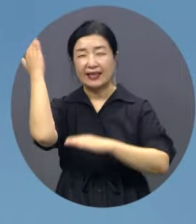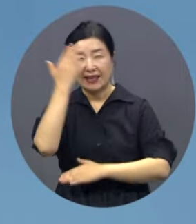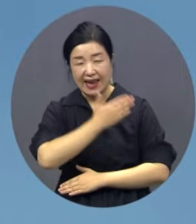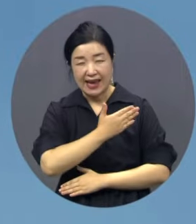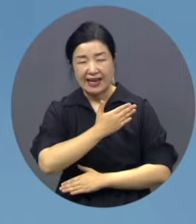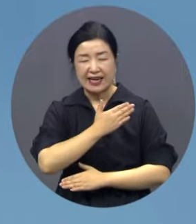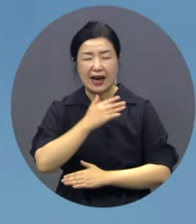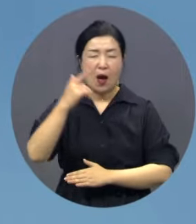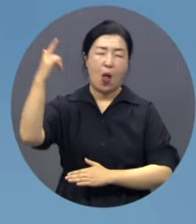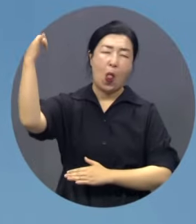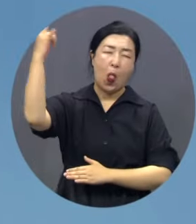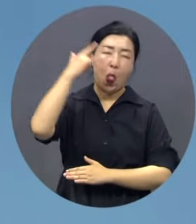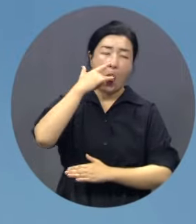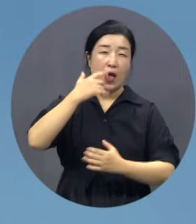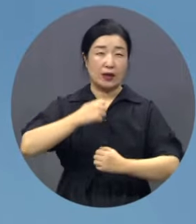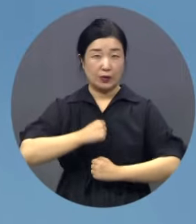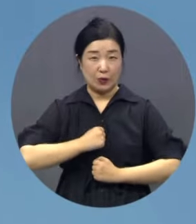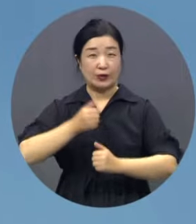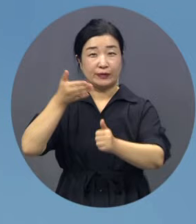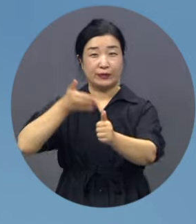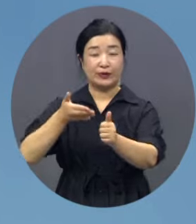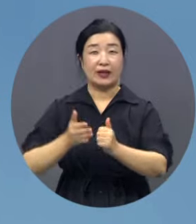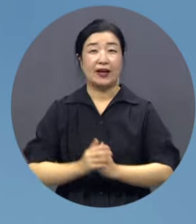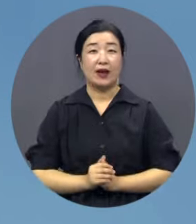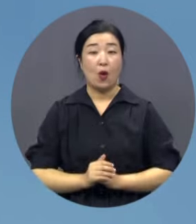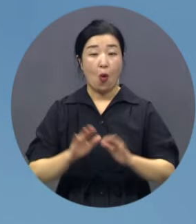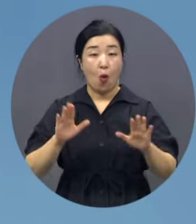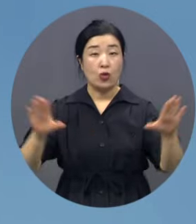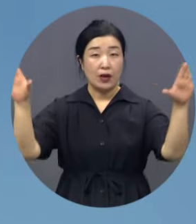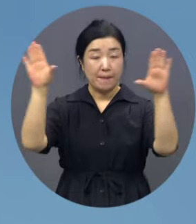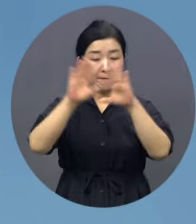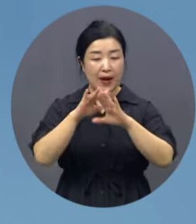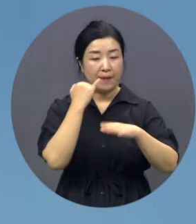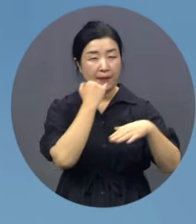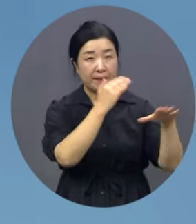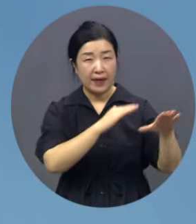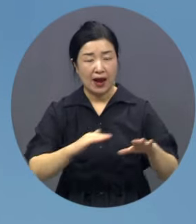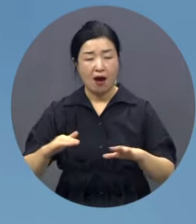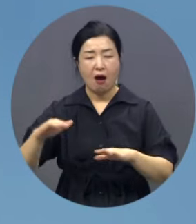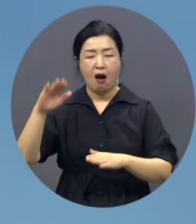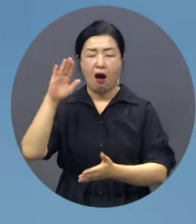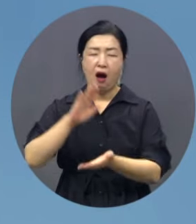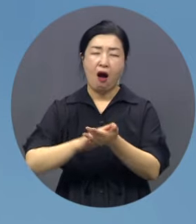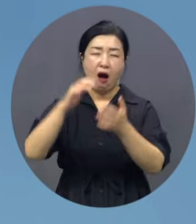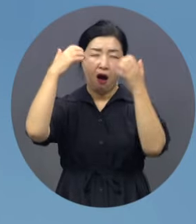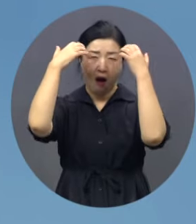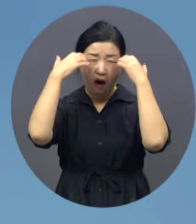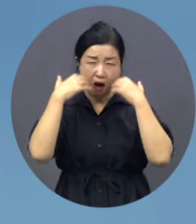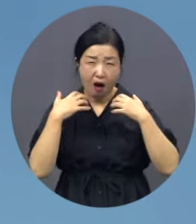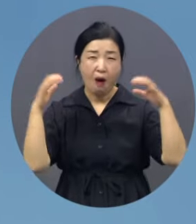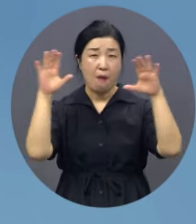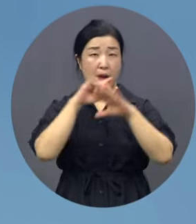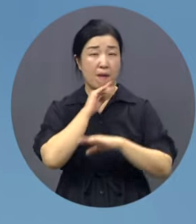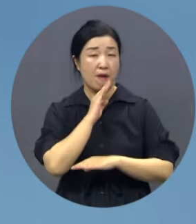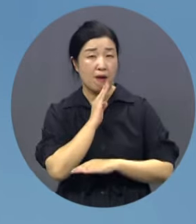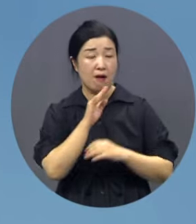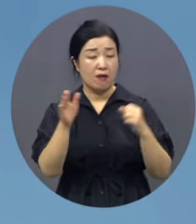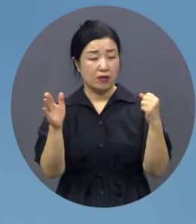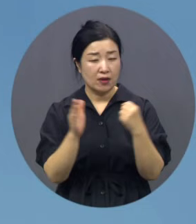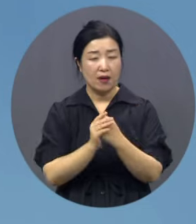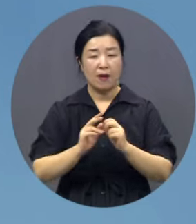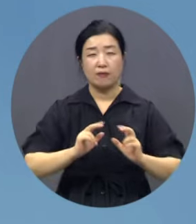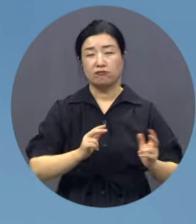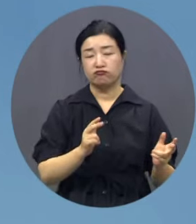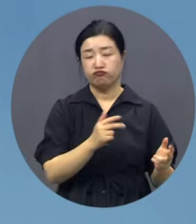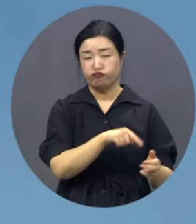강한 자외선에 유의하시기 바랍니다 오늘 밤 해안 지역은 열대야가 나타나겠는데요 내일 아침 기온 보시면 북부와